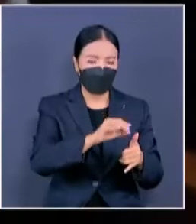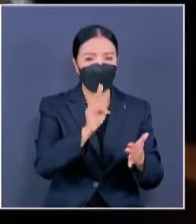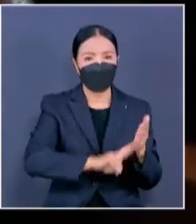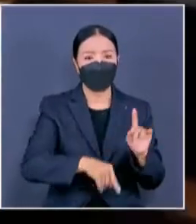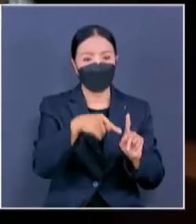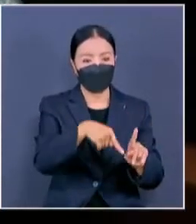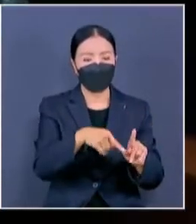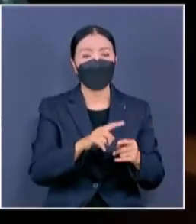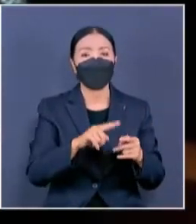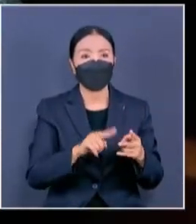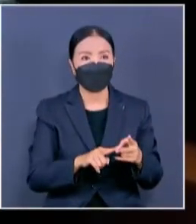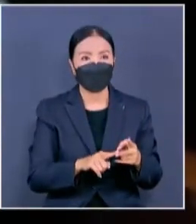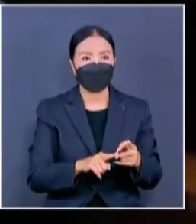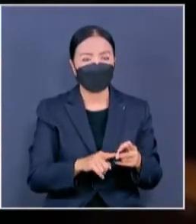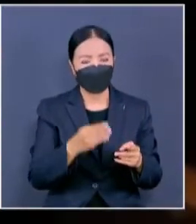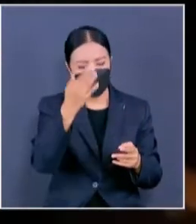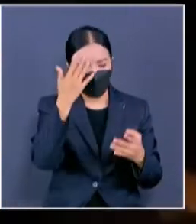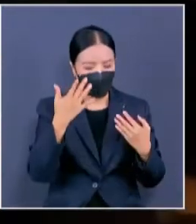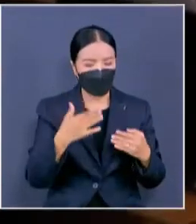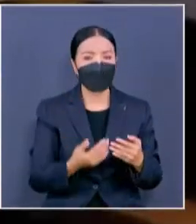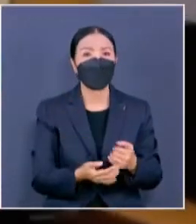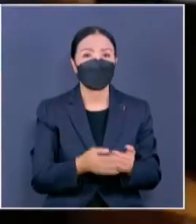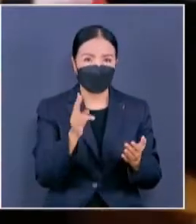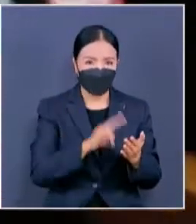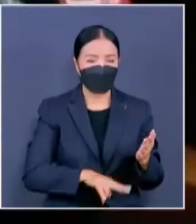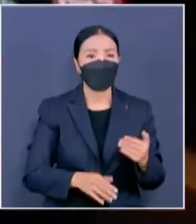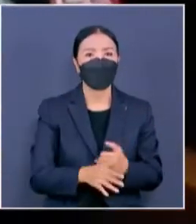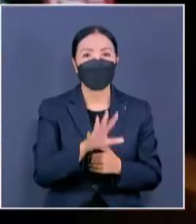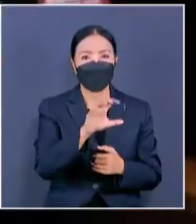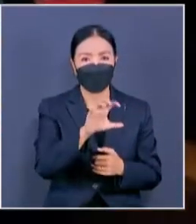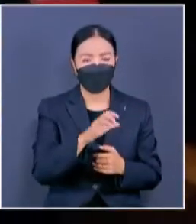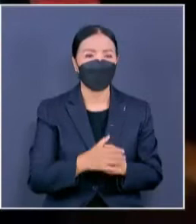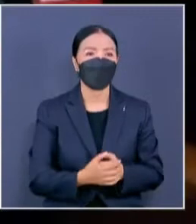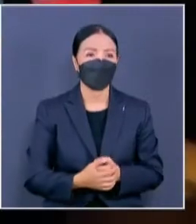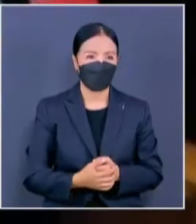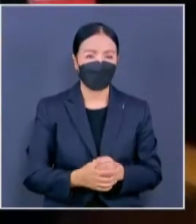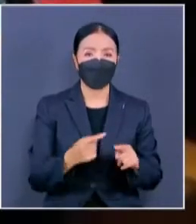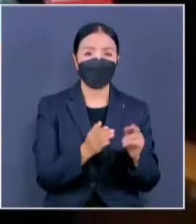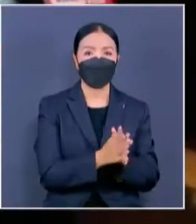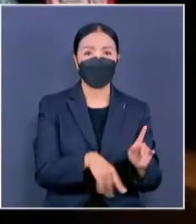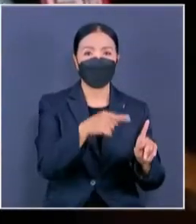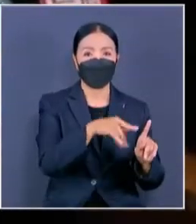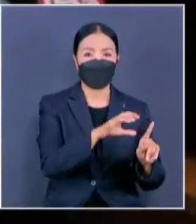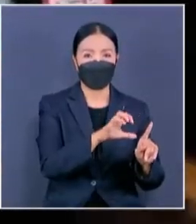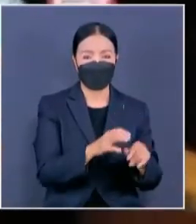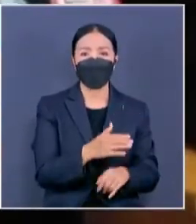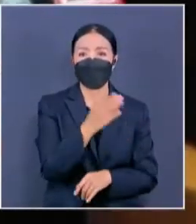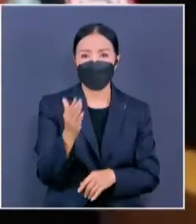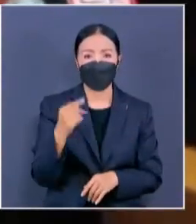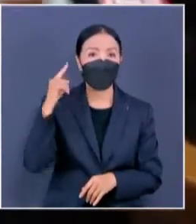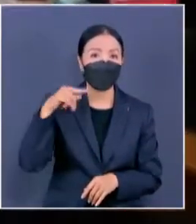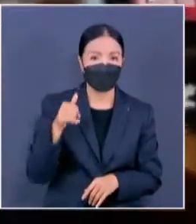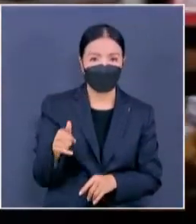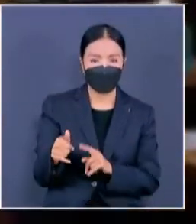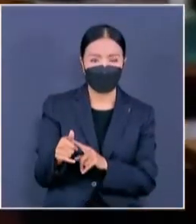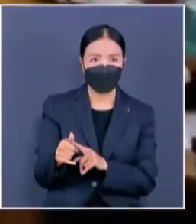แล้วก็ข้อหาทำให้ของโสโครกเปรอะเปื้อนผู้อื่นเปรียบเทียบปรับไปแล้ว500บาทรวมเป็นเงิน 1,500 บาทส่วนฝ่